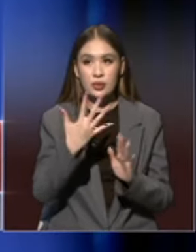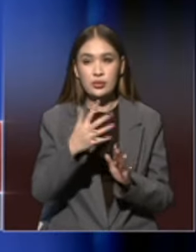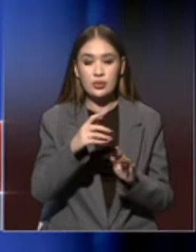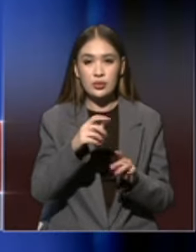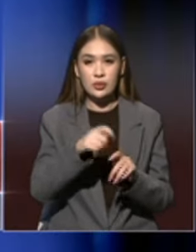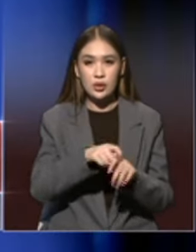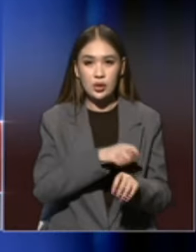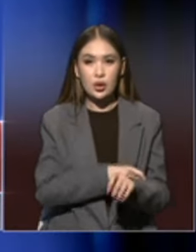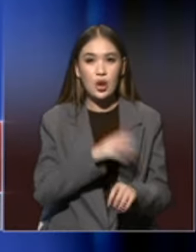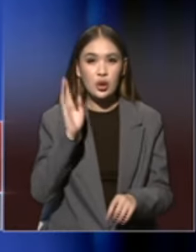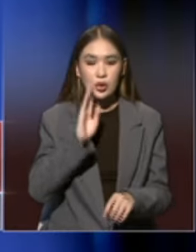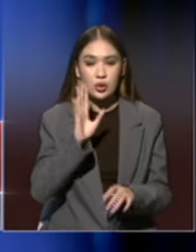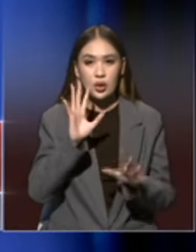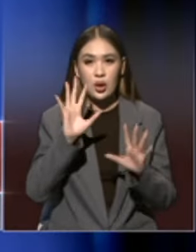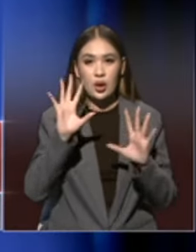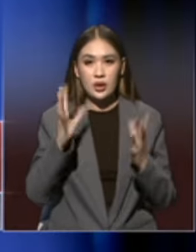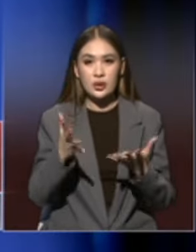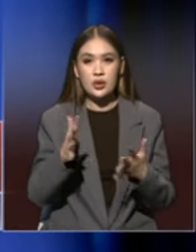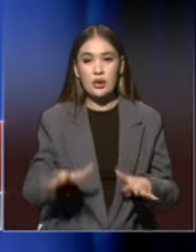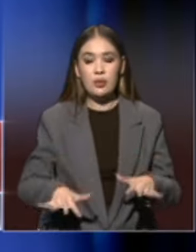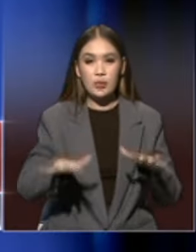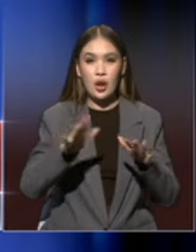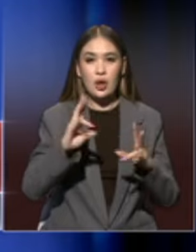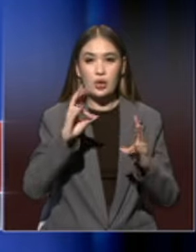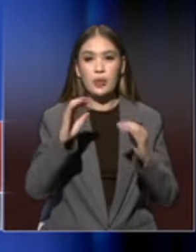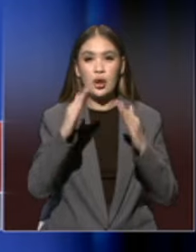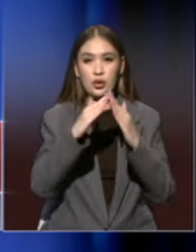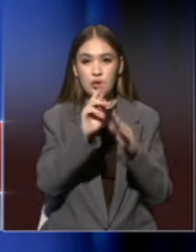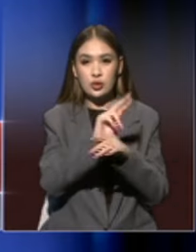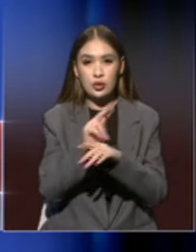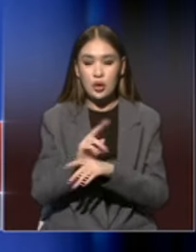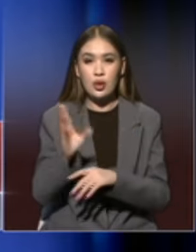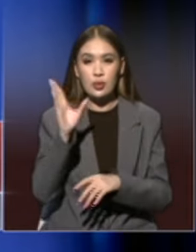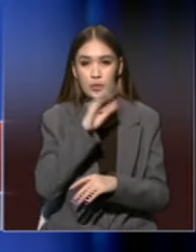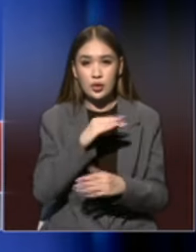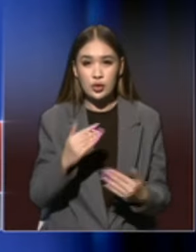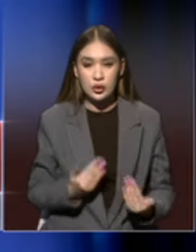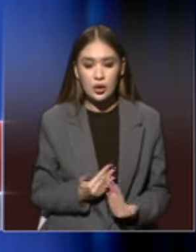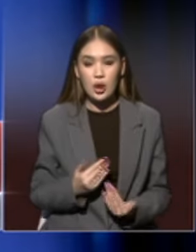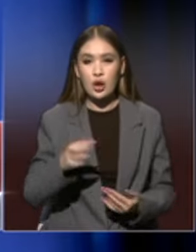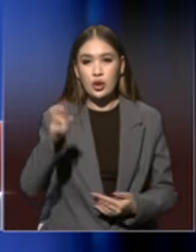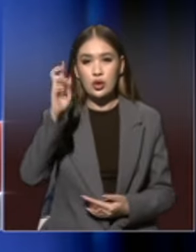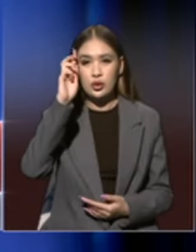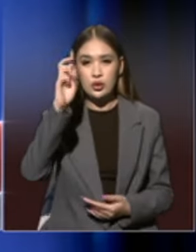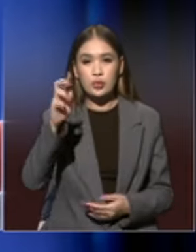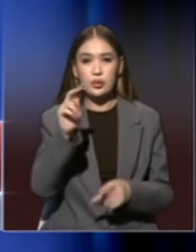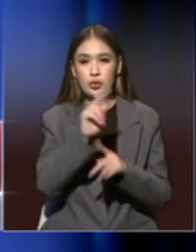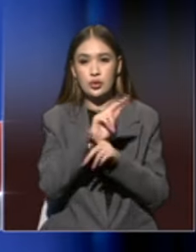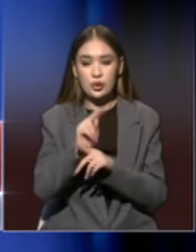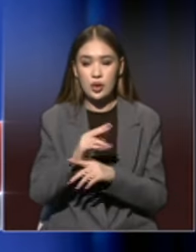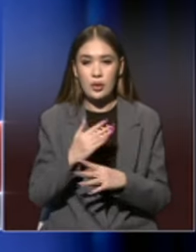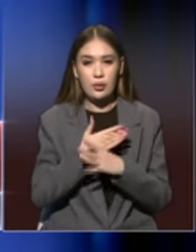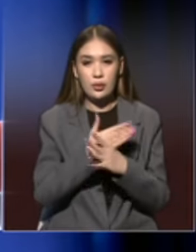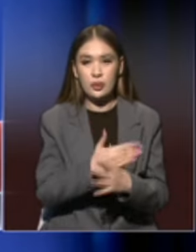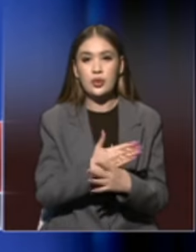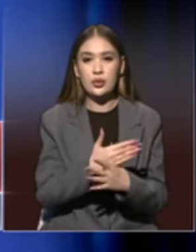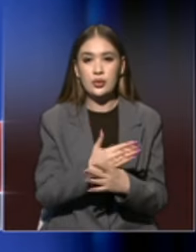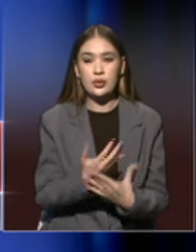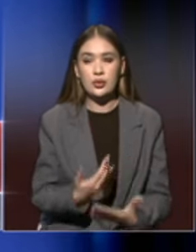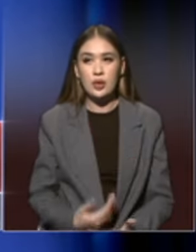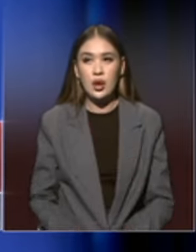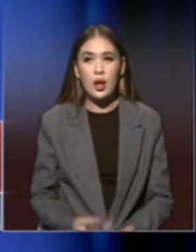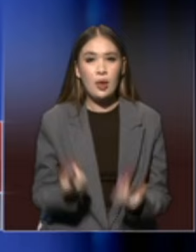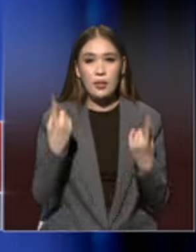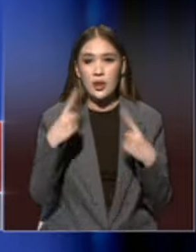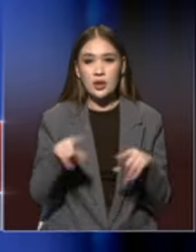ол жөнделгеннен кейін тұруға мүмкіндігі бар үй болса, соны үкімет тарапынан жөндеу жұмыстары жасалып береді. Ол жерде